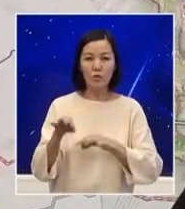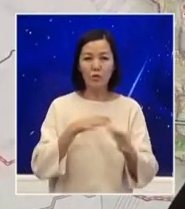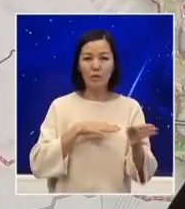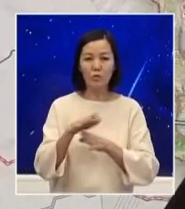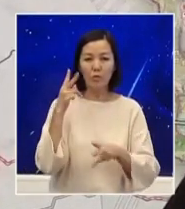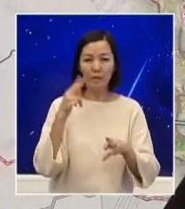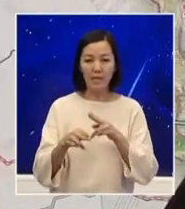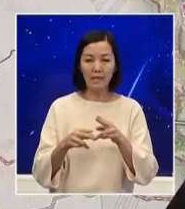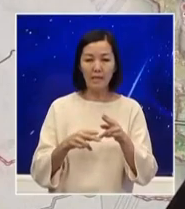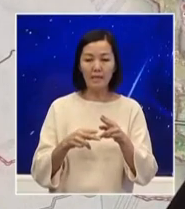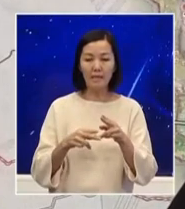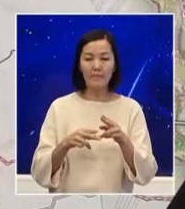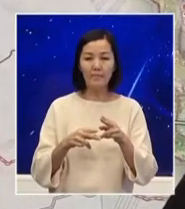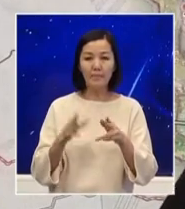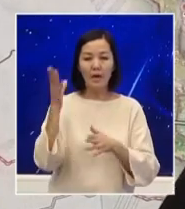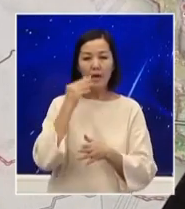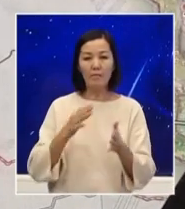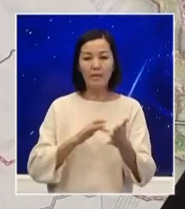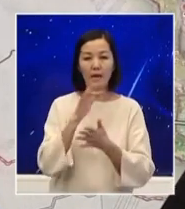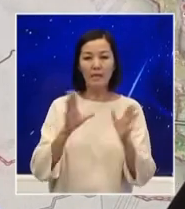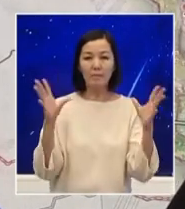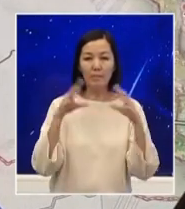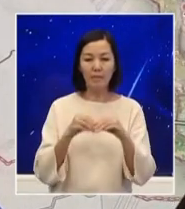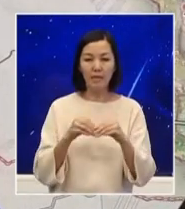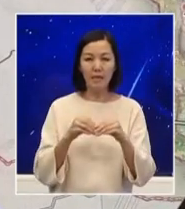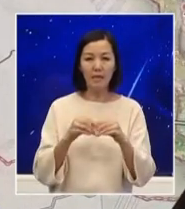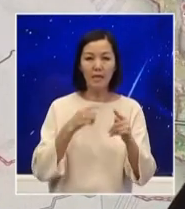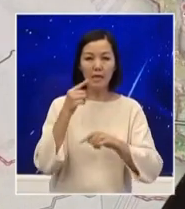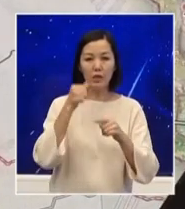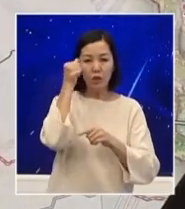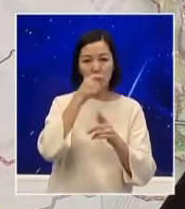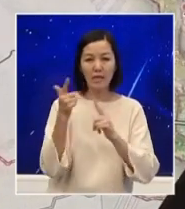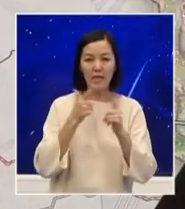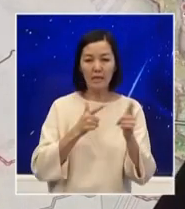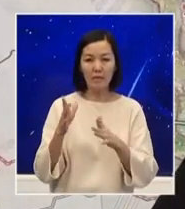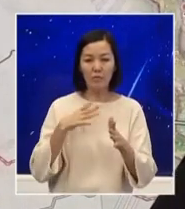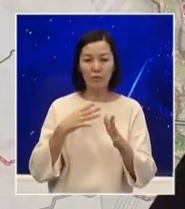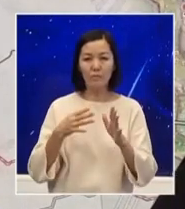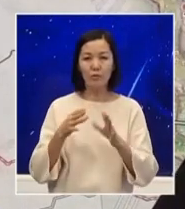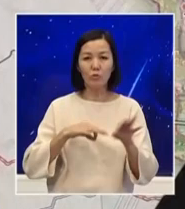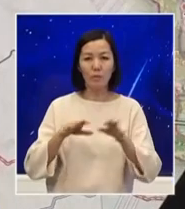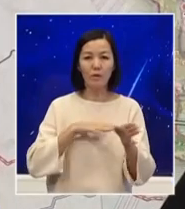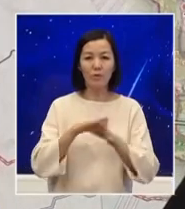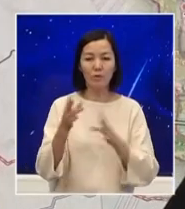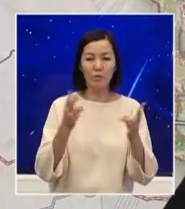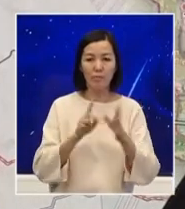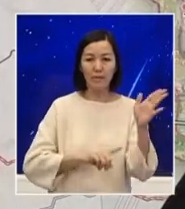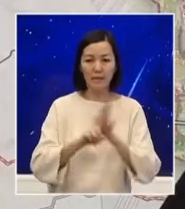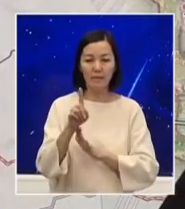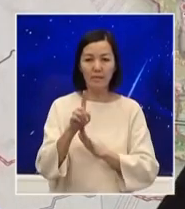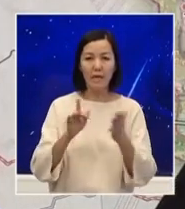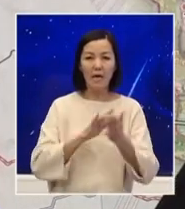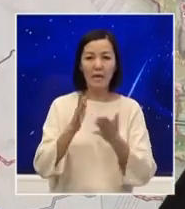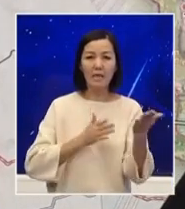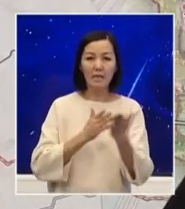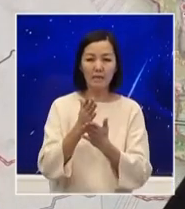аяқтады. Ендігі жаңағы Алматы қаласынан бірге келесі жылға дайындап отырмыз соңғы межесіне жетуге осы жобаның. Қаладан